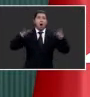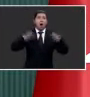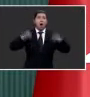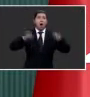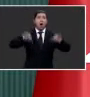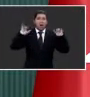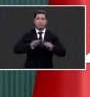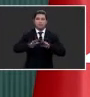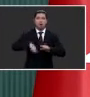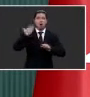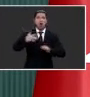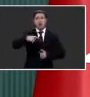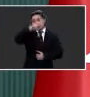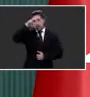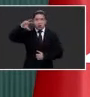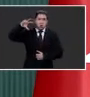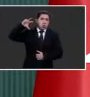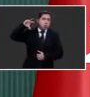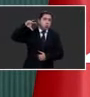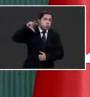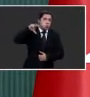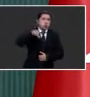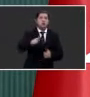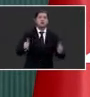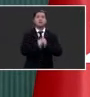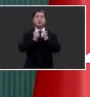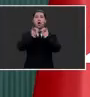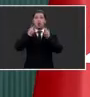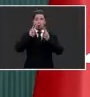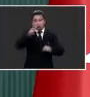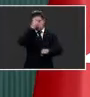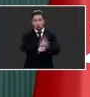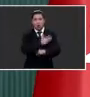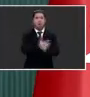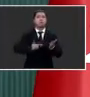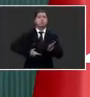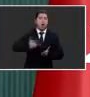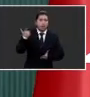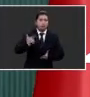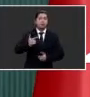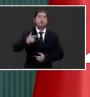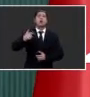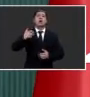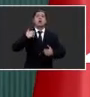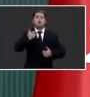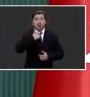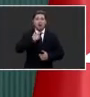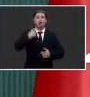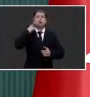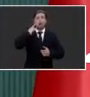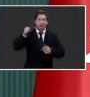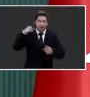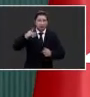ardından gelen yüksek hava sıcaklıklarının etkileri ülkemizde tarımdan enerjiye pek çok